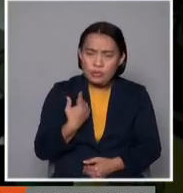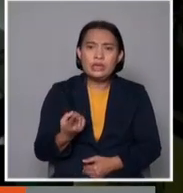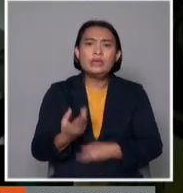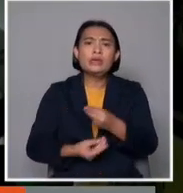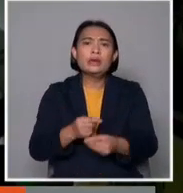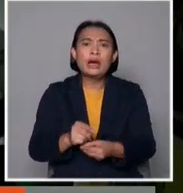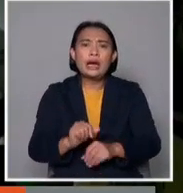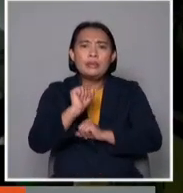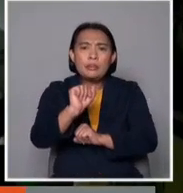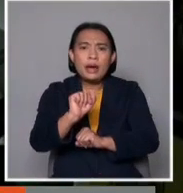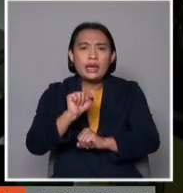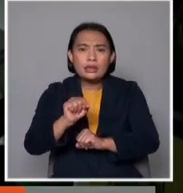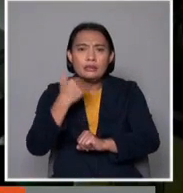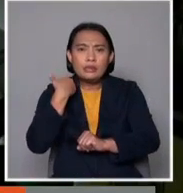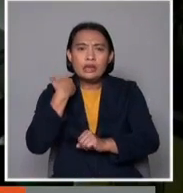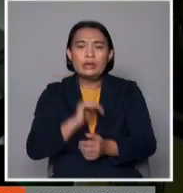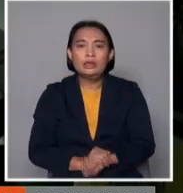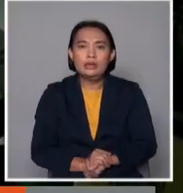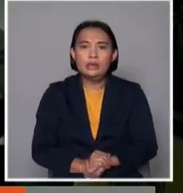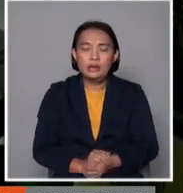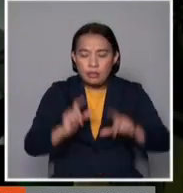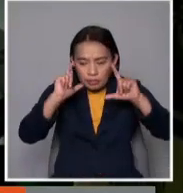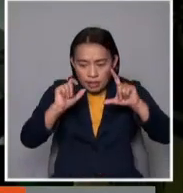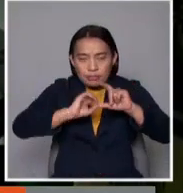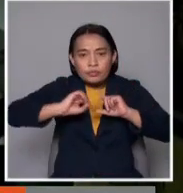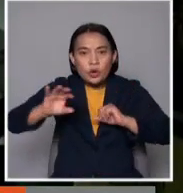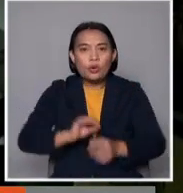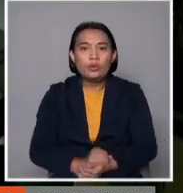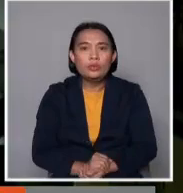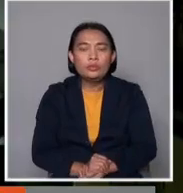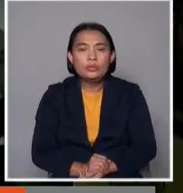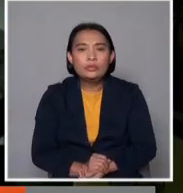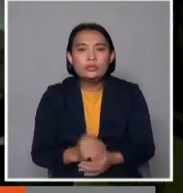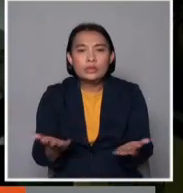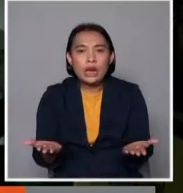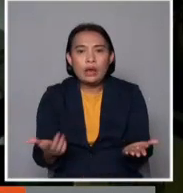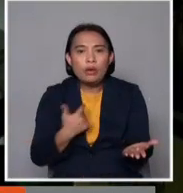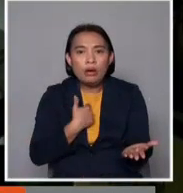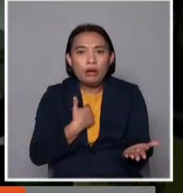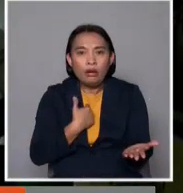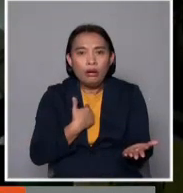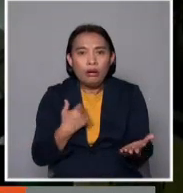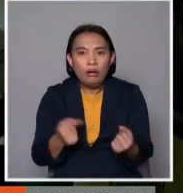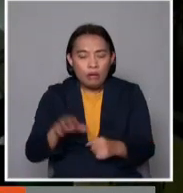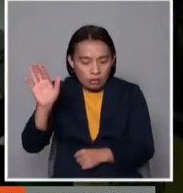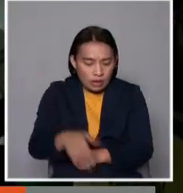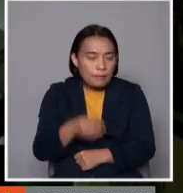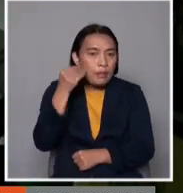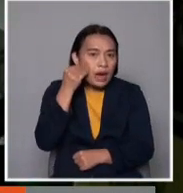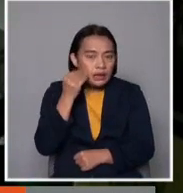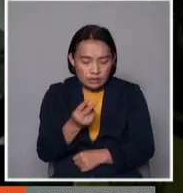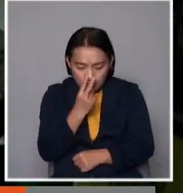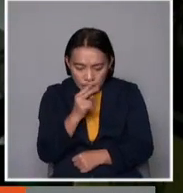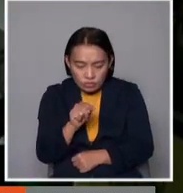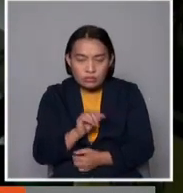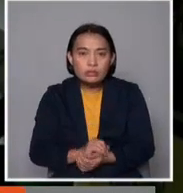ติดอยู่หน้าบ้านนี่นาเลยถ่ายรูปส่งมาให้ดูเห็นแบบนี้ปุ๊บอยู่เฉยไม่ได้แล้วค่ะต้องรีบขับรถกลับบ้านมาดูแ